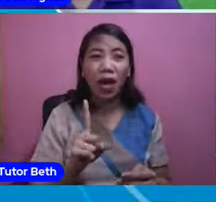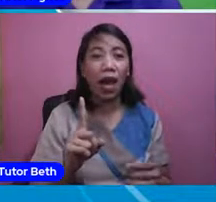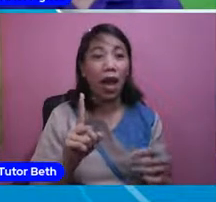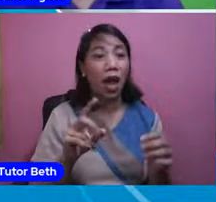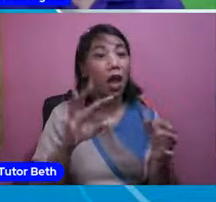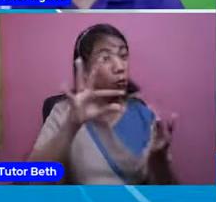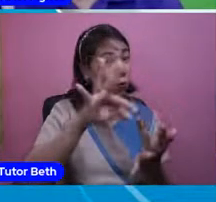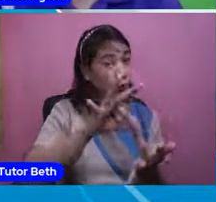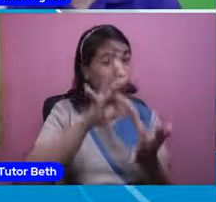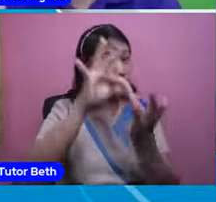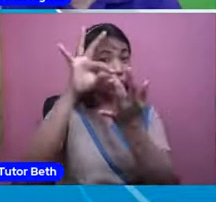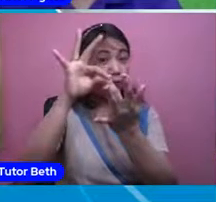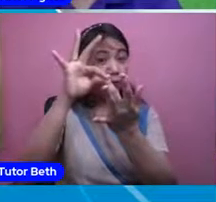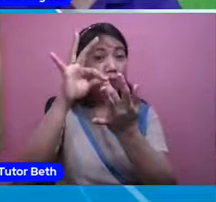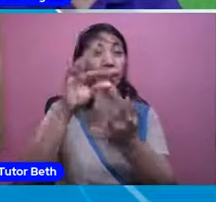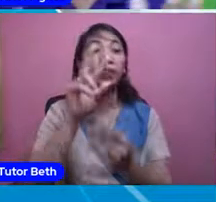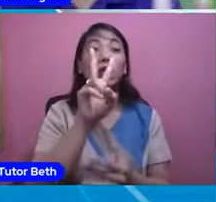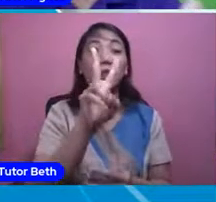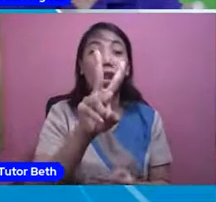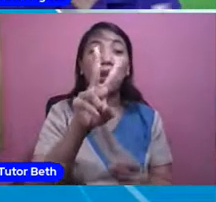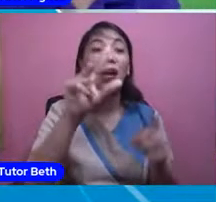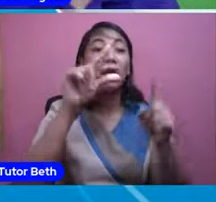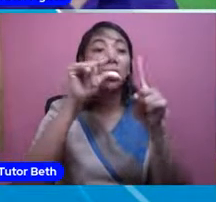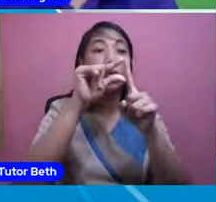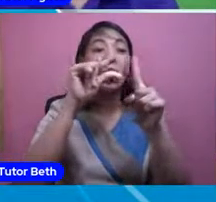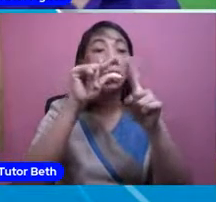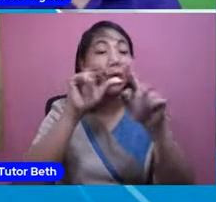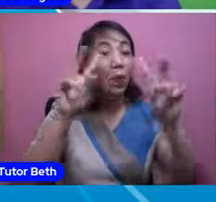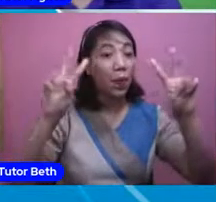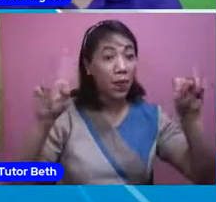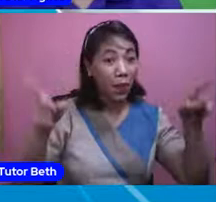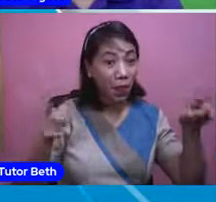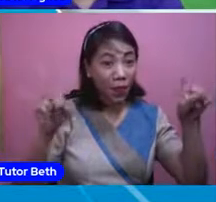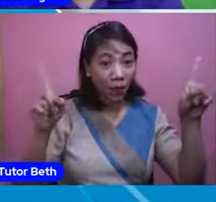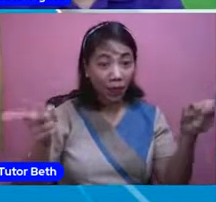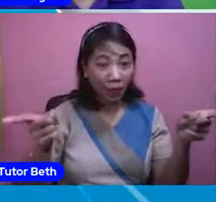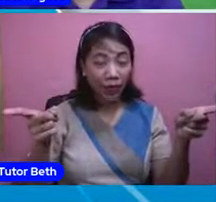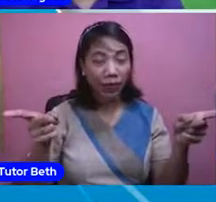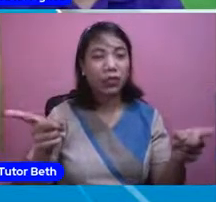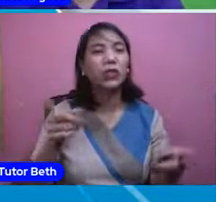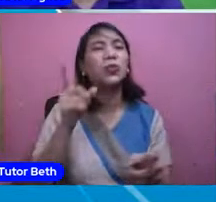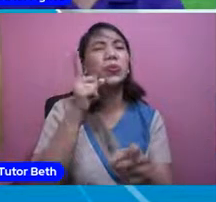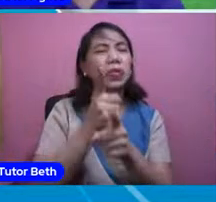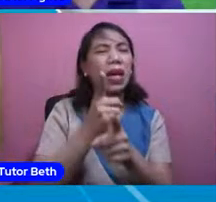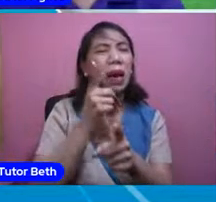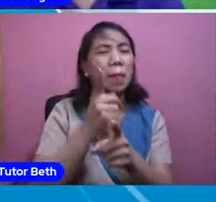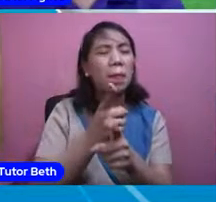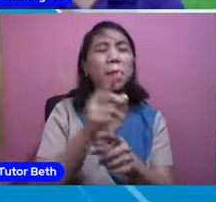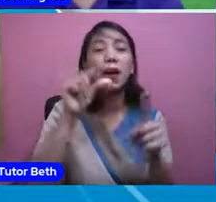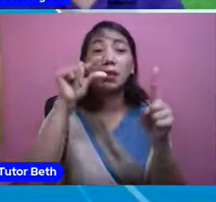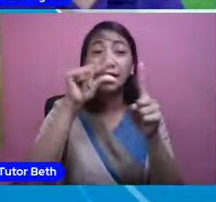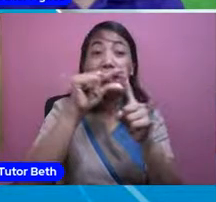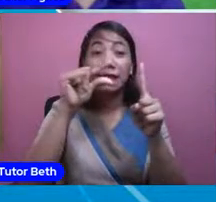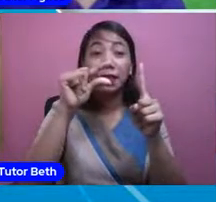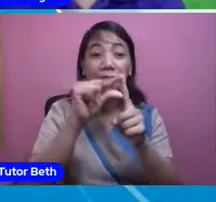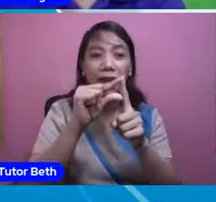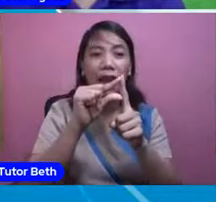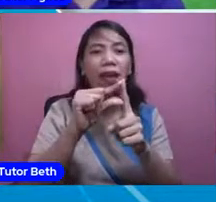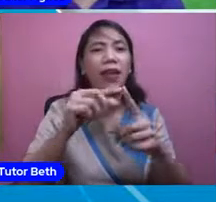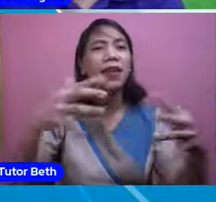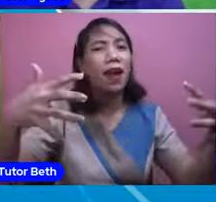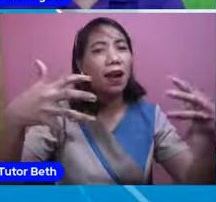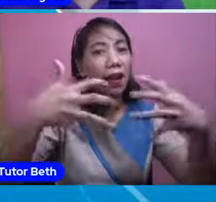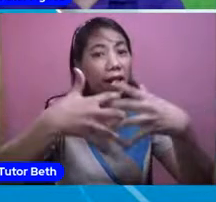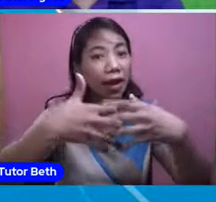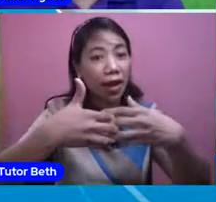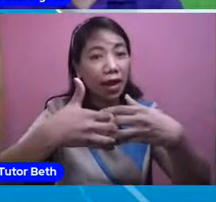Pipiliin nyo sa dalawang salita na nakakulong yung tamang salitang angkop sa inyong pamilya. Iko